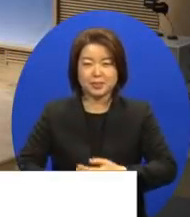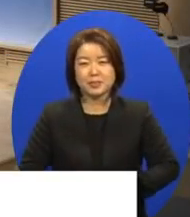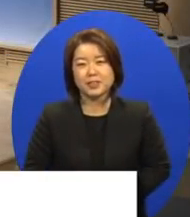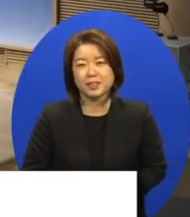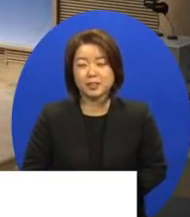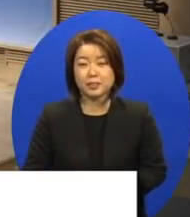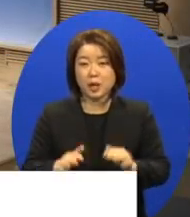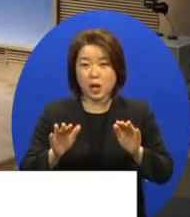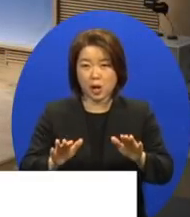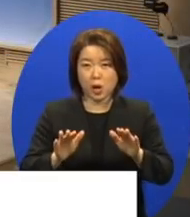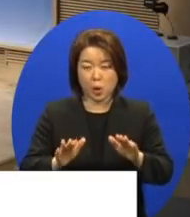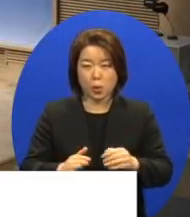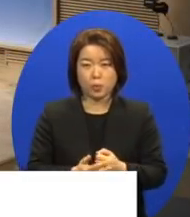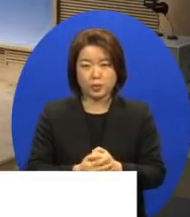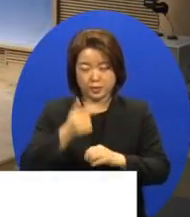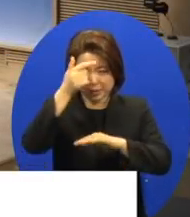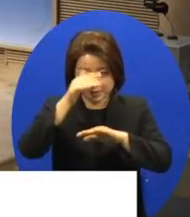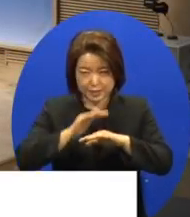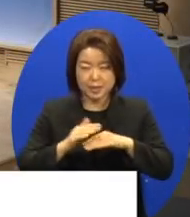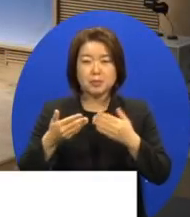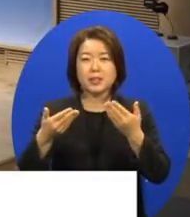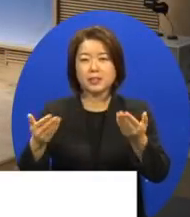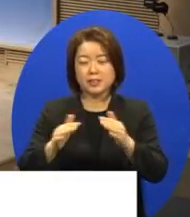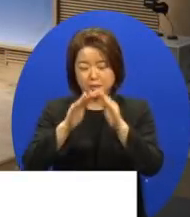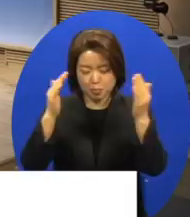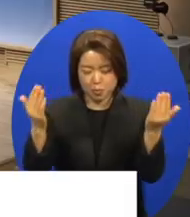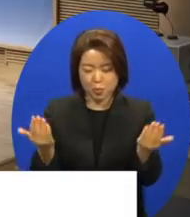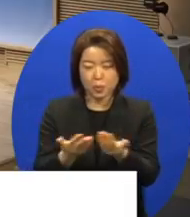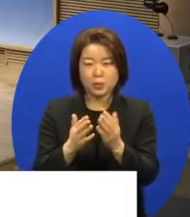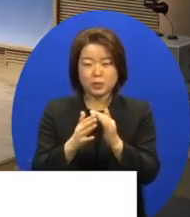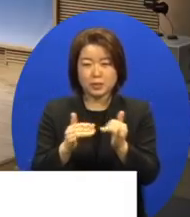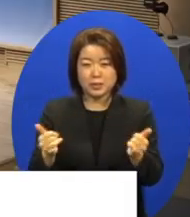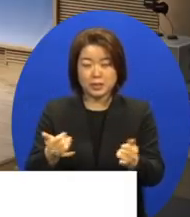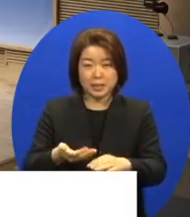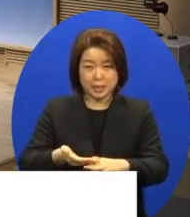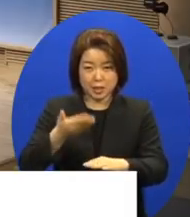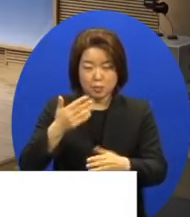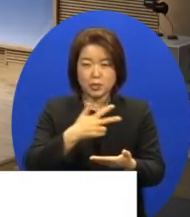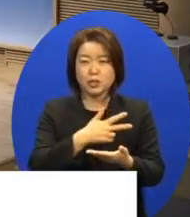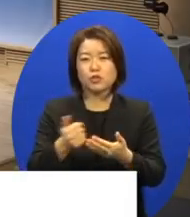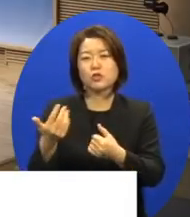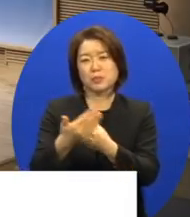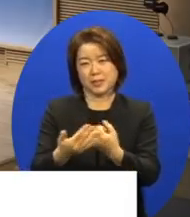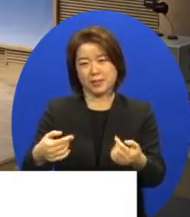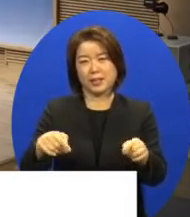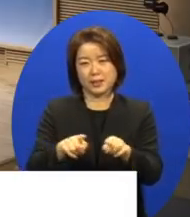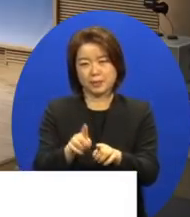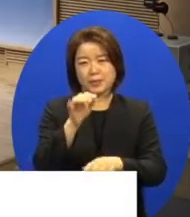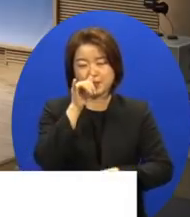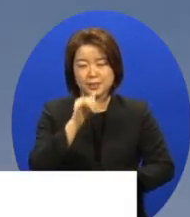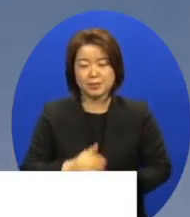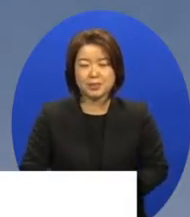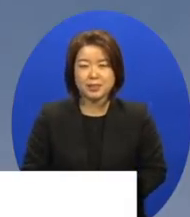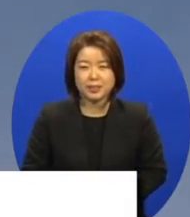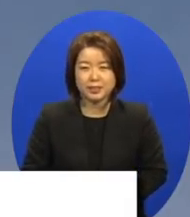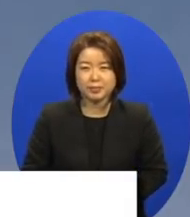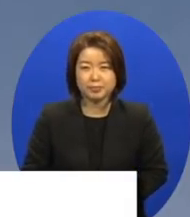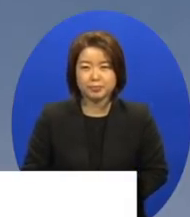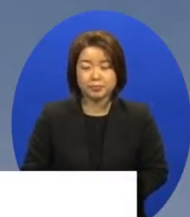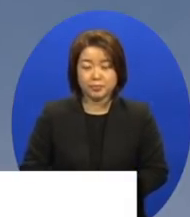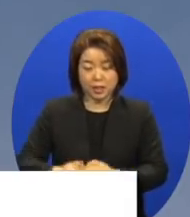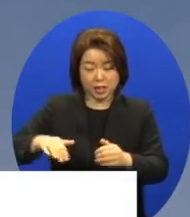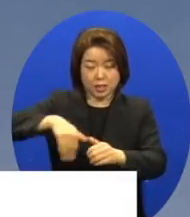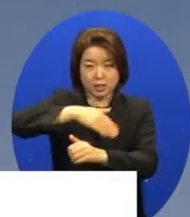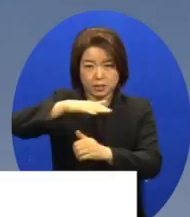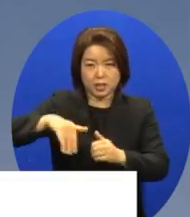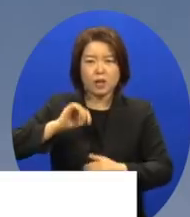오늘도 예배하는 여러분 모두 위에 죄 은혜가 함께 하고 계십니다 아 상황은 참